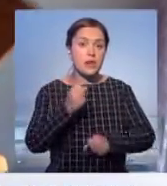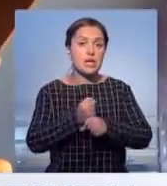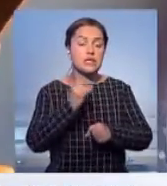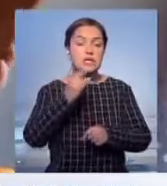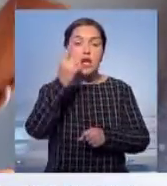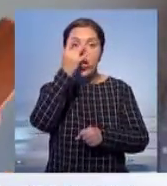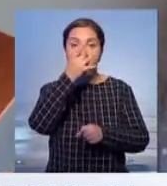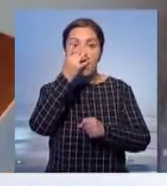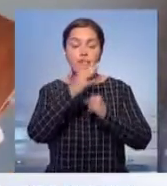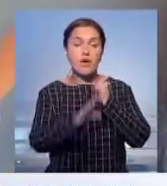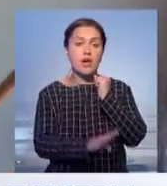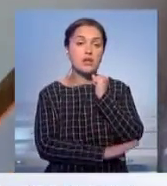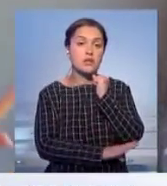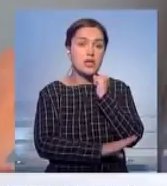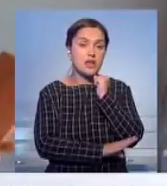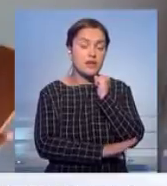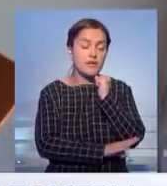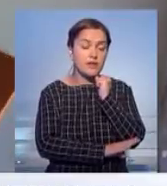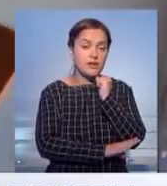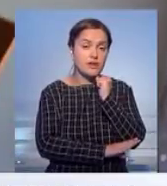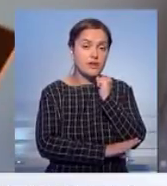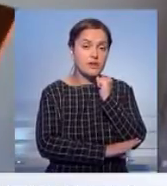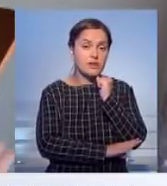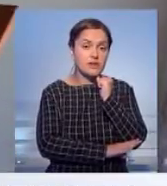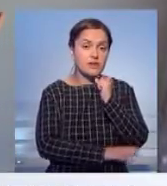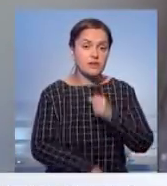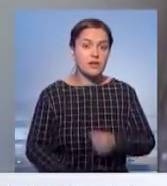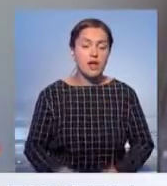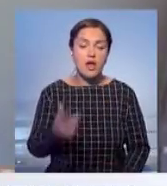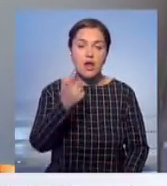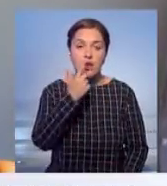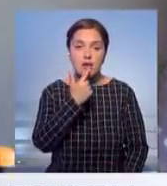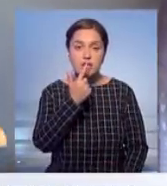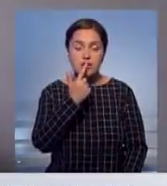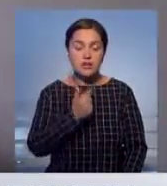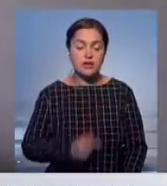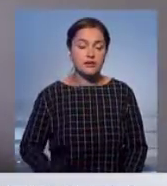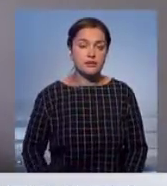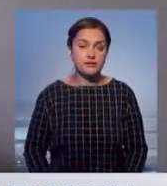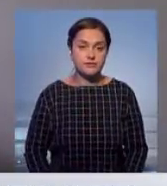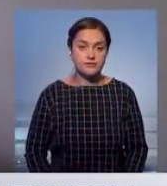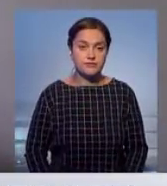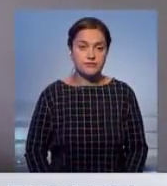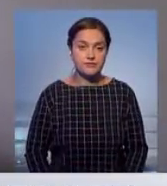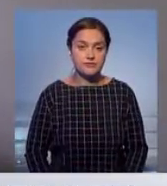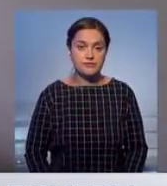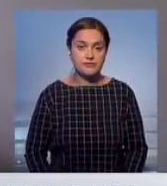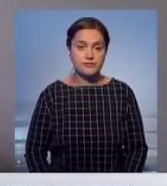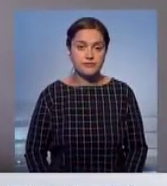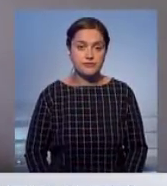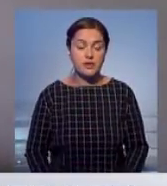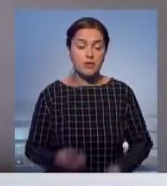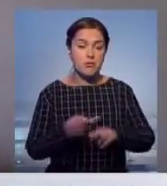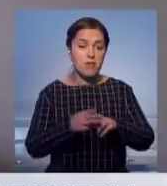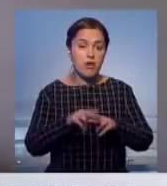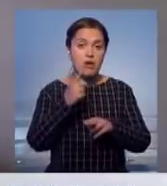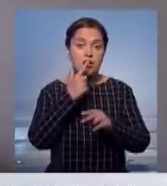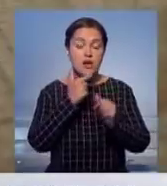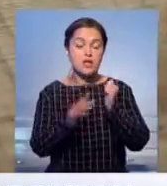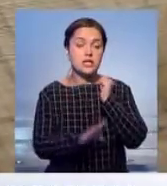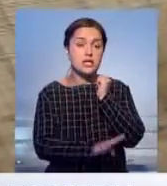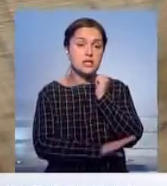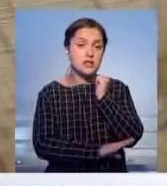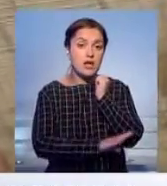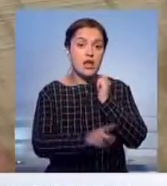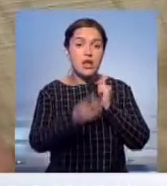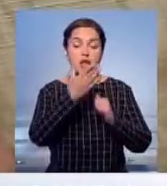африканское дерево, подок называется. Оно такое красное. Это красное дерево.